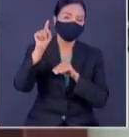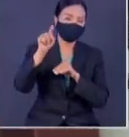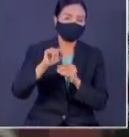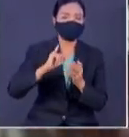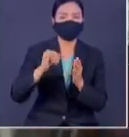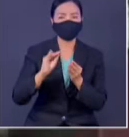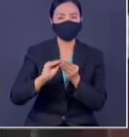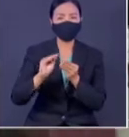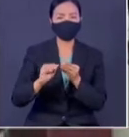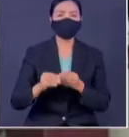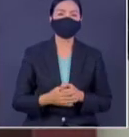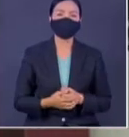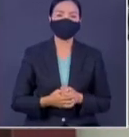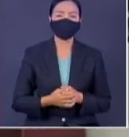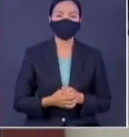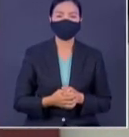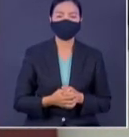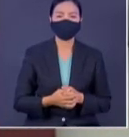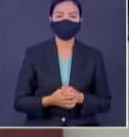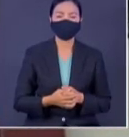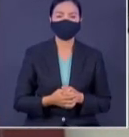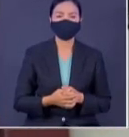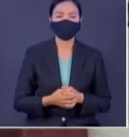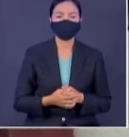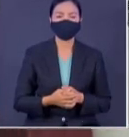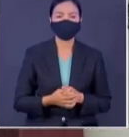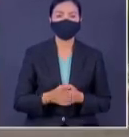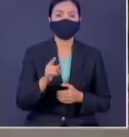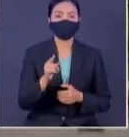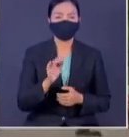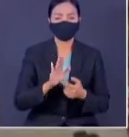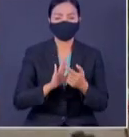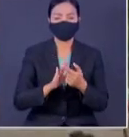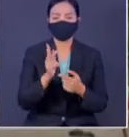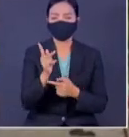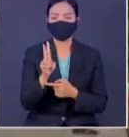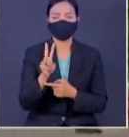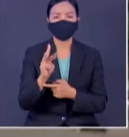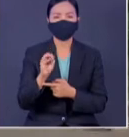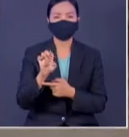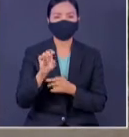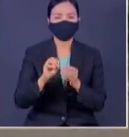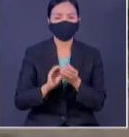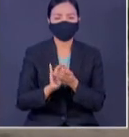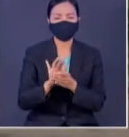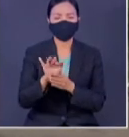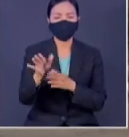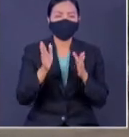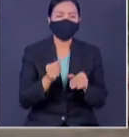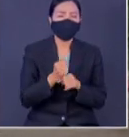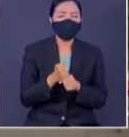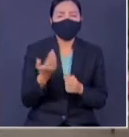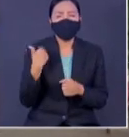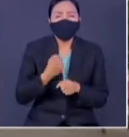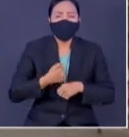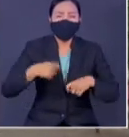ะเชิงเทราเลยนะครับเนี่ยครับพื้นที่ที่สารเคมีมันรั่วไหลออกมาครับในพื้นที่เจ้าหน้าที่เองก็เมื่อวานนี้ทำง